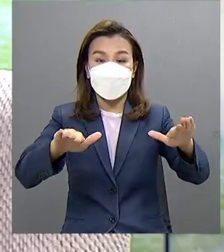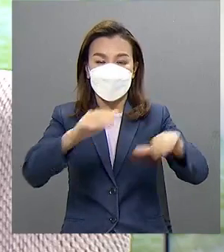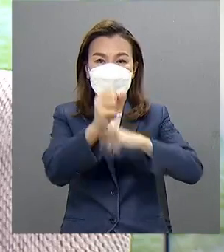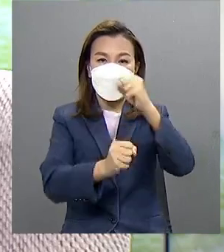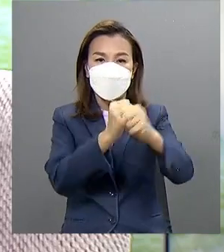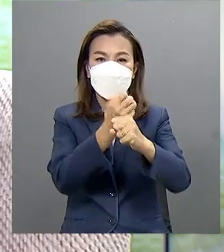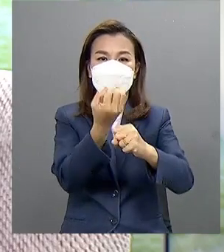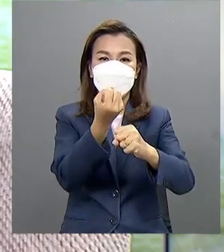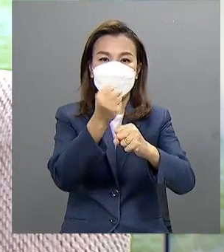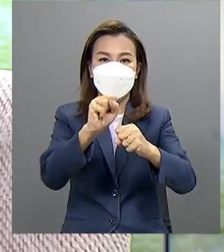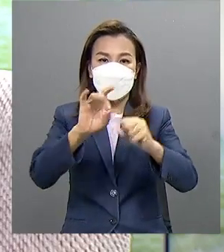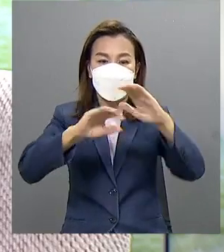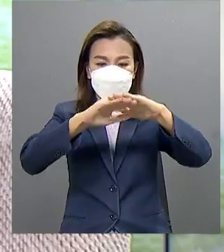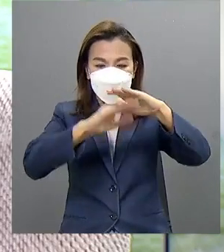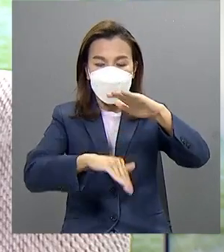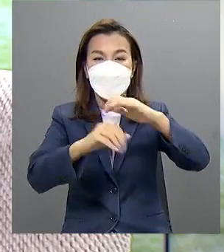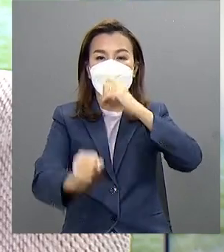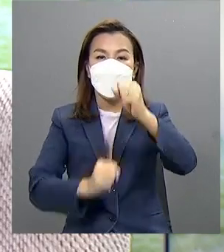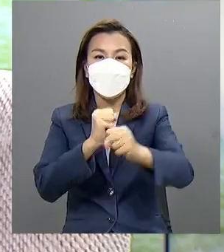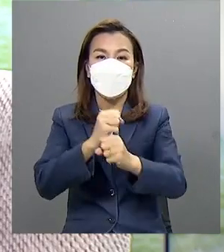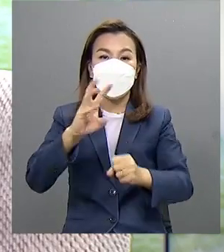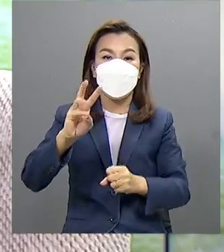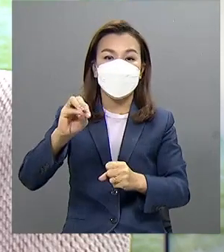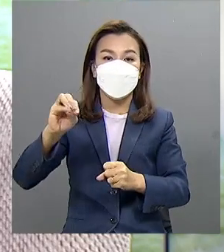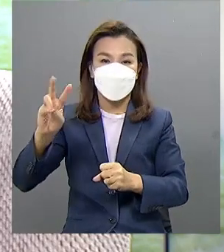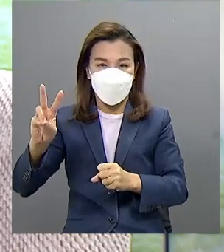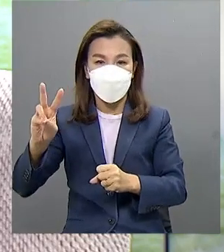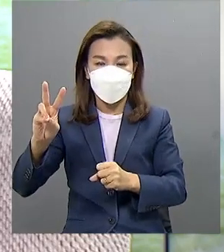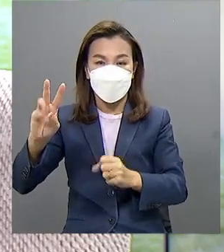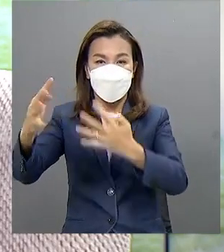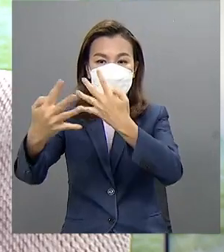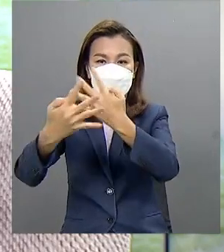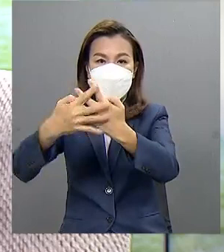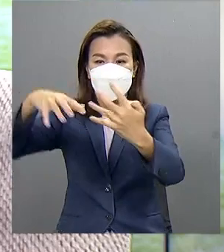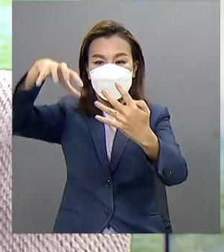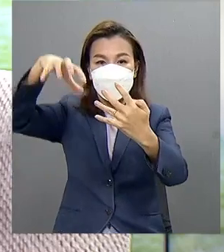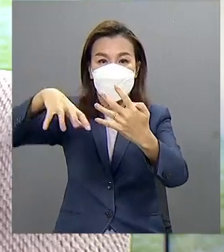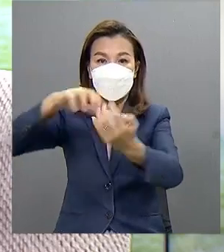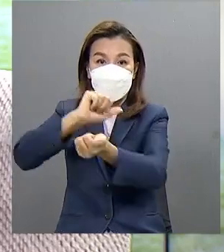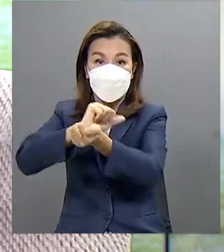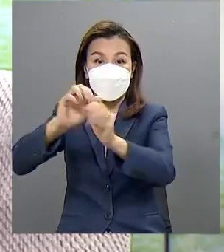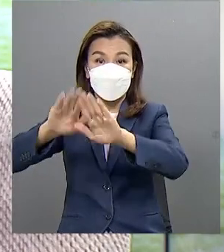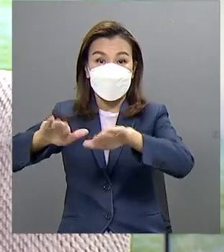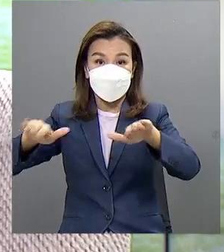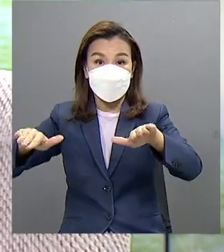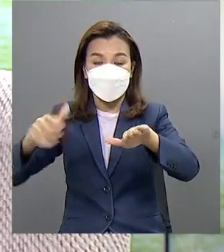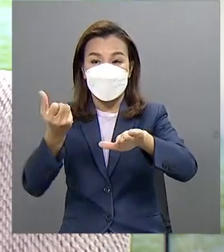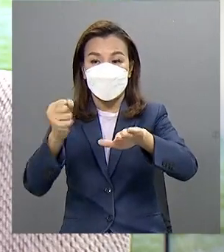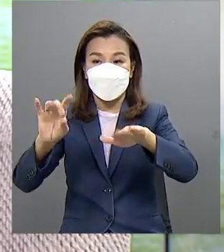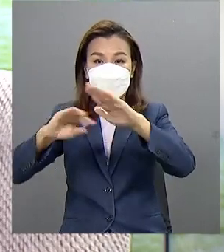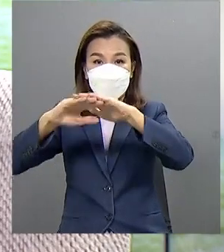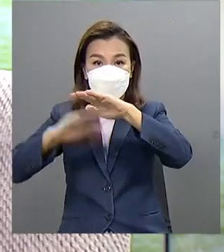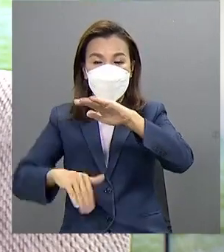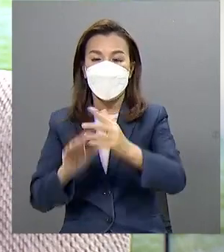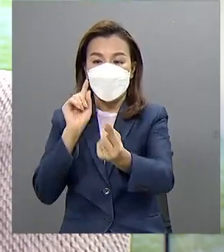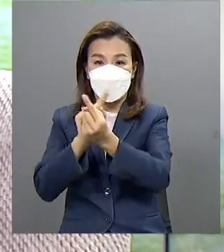ปี2562นะคะของกรมพินิจและคุ้มครองเด็กและเยาวชนพบว่ามีจำนวนเด็กและเยาวชนนะคะที่กระทำความผิดและถูก